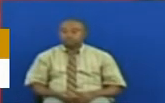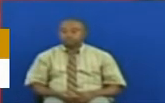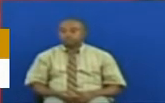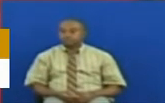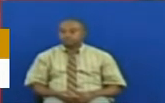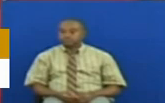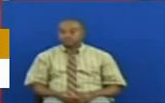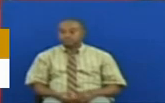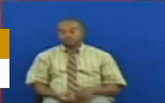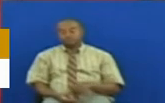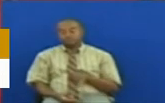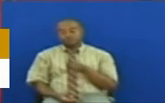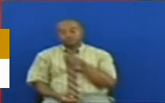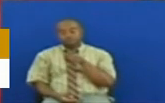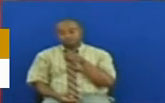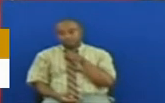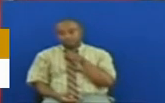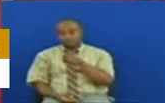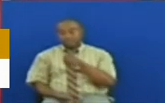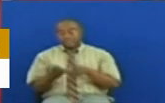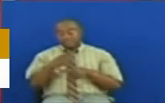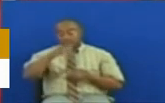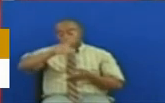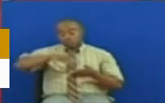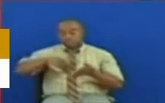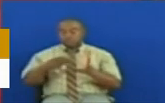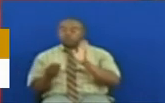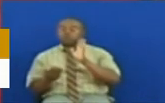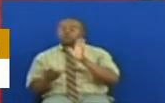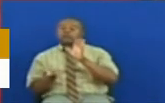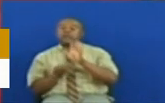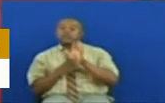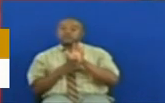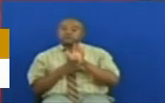hapa pameingizwa kwenye ukurasa wa 8 fishing